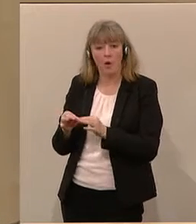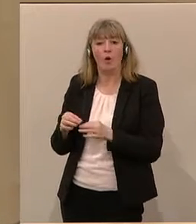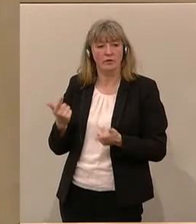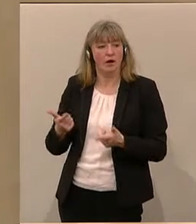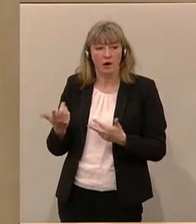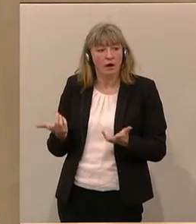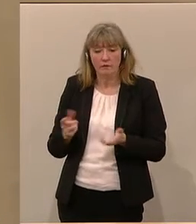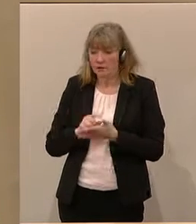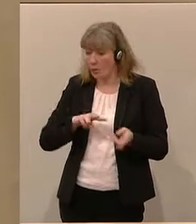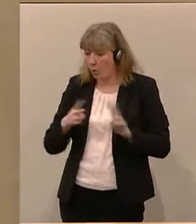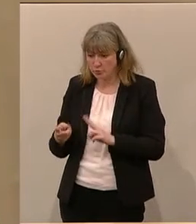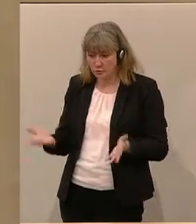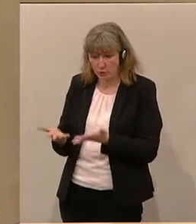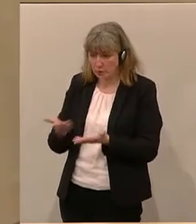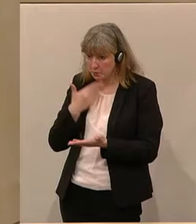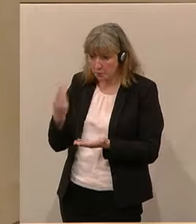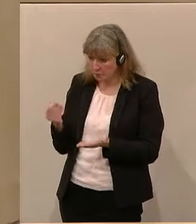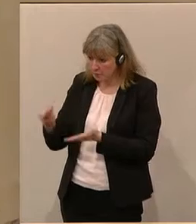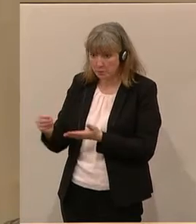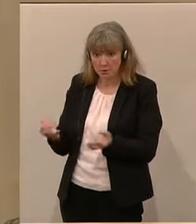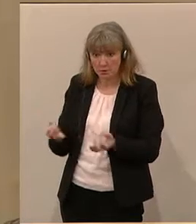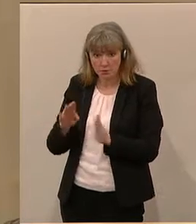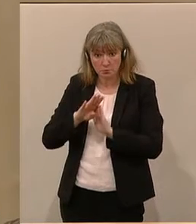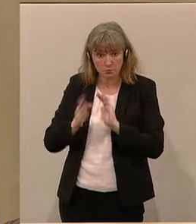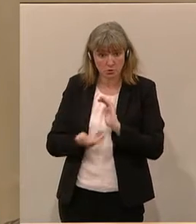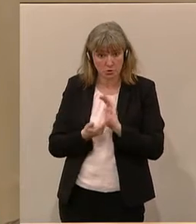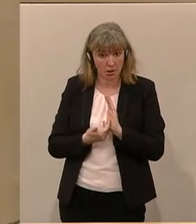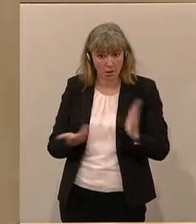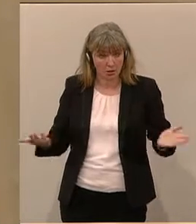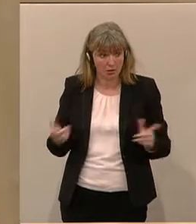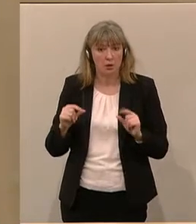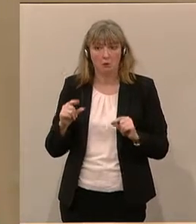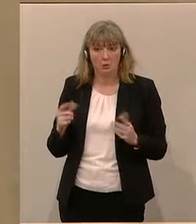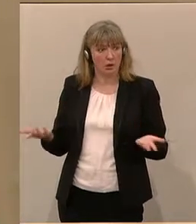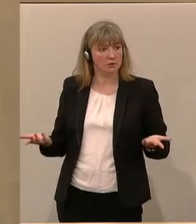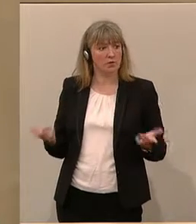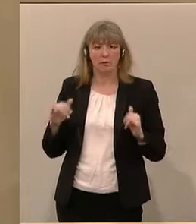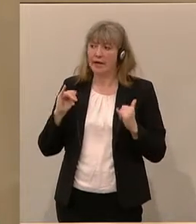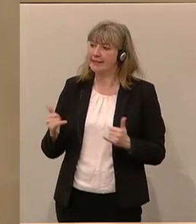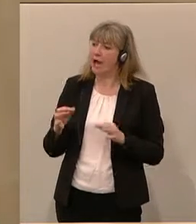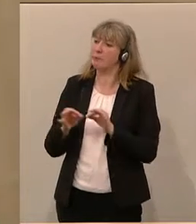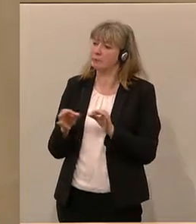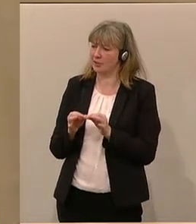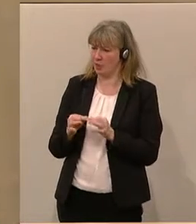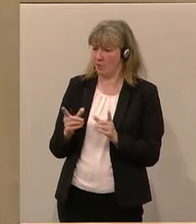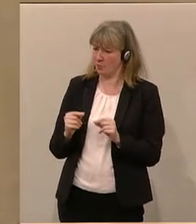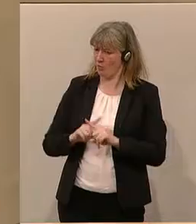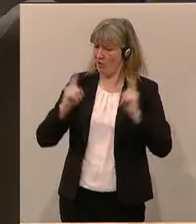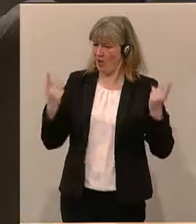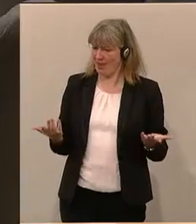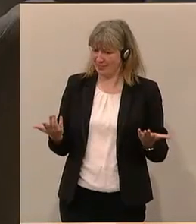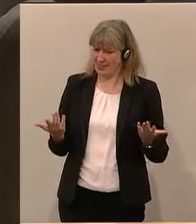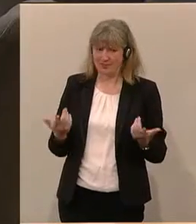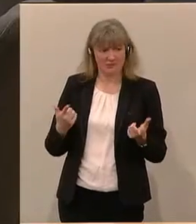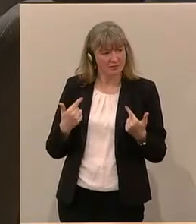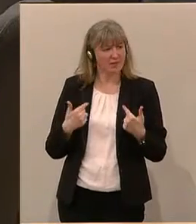keine Umstiegsförderung, hier ist kein eigener Budgetposten dafür vorgesehen. Also ein Jahr für Bio sieht für mich anders aus. Auch